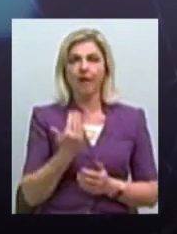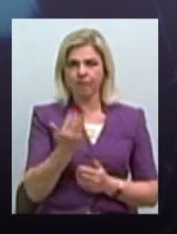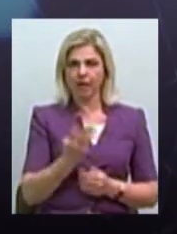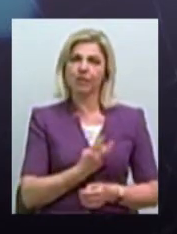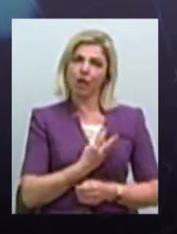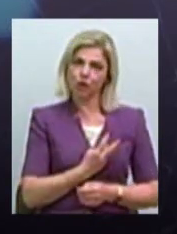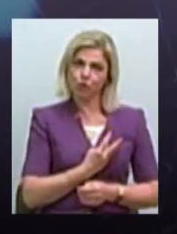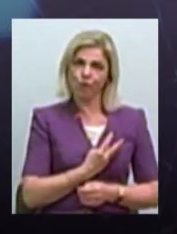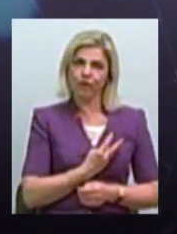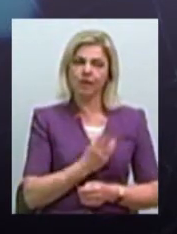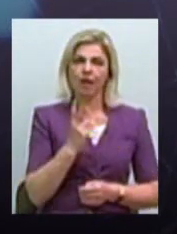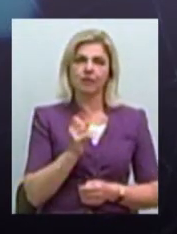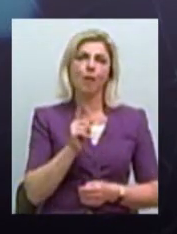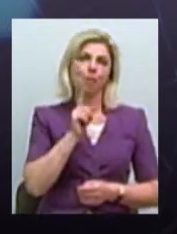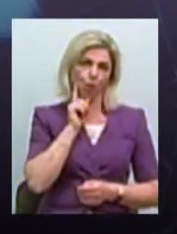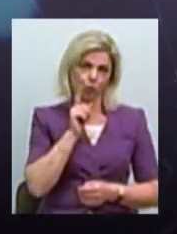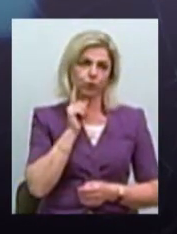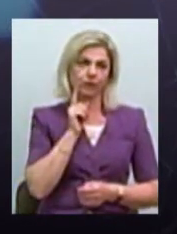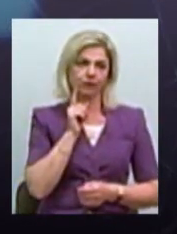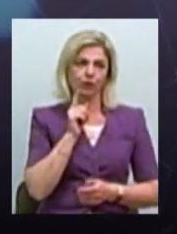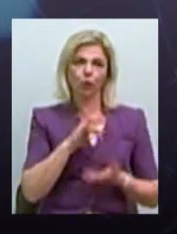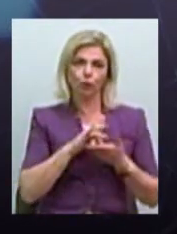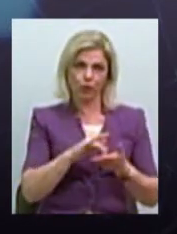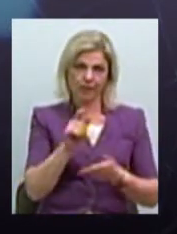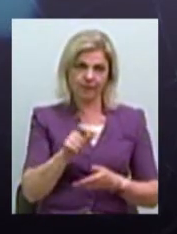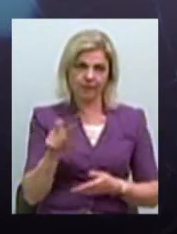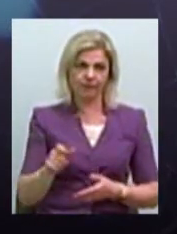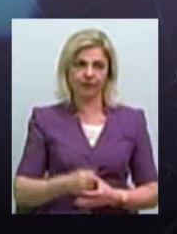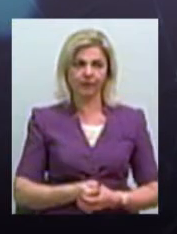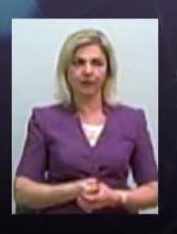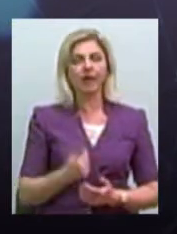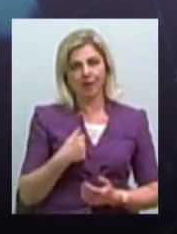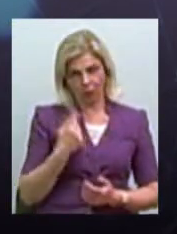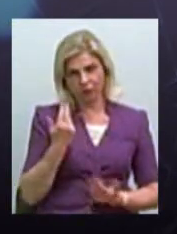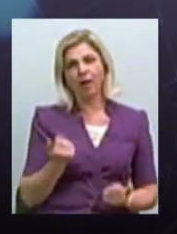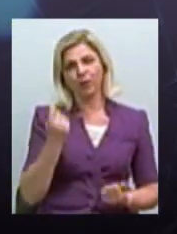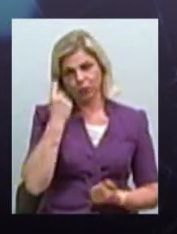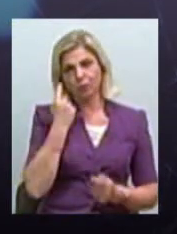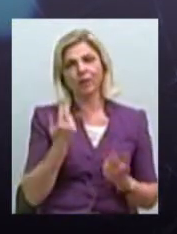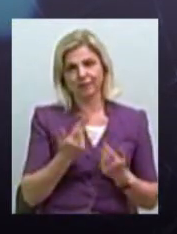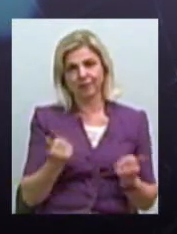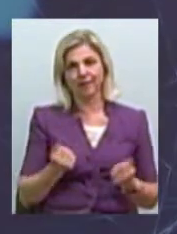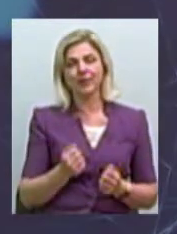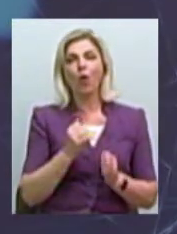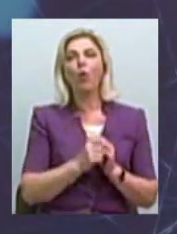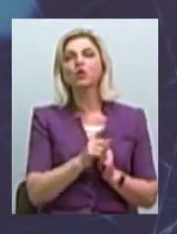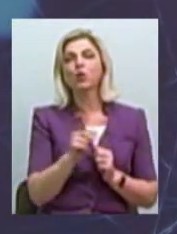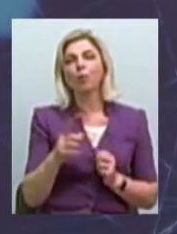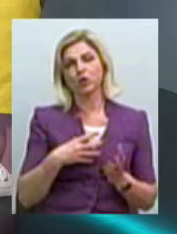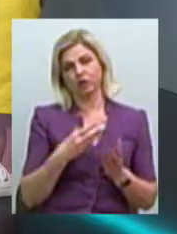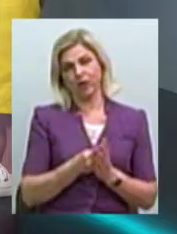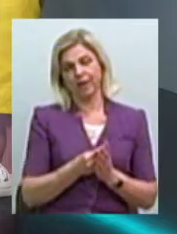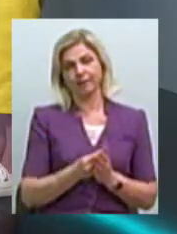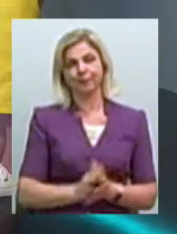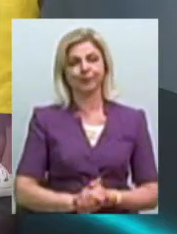налаштовані на молодих туристів, так? Ну, я думаю, що так. Ну, кожному своє. Будь ласка, Яніна,